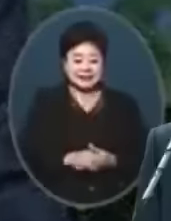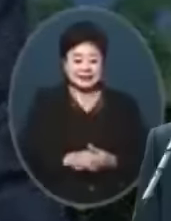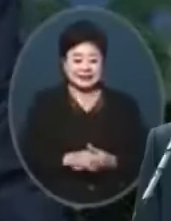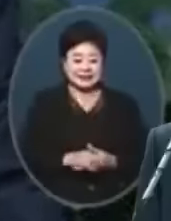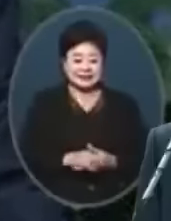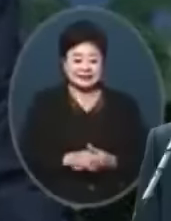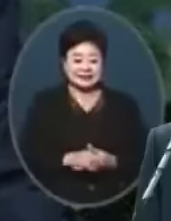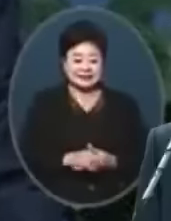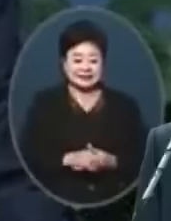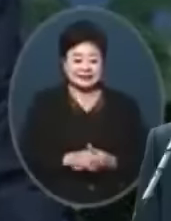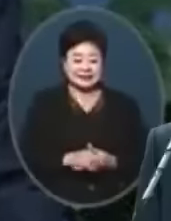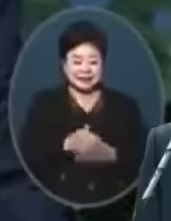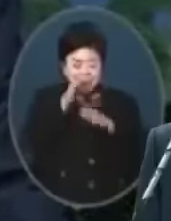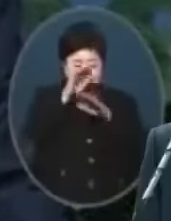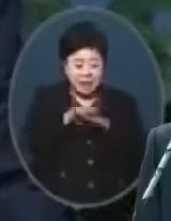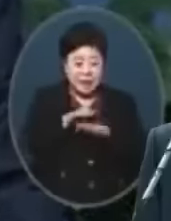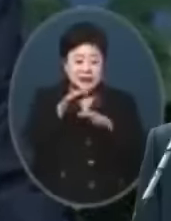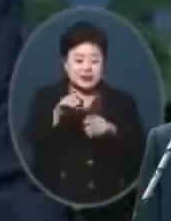예배를 특별히 드리고